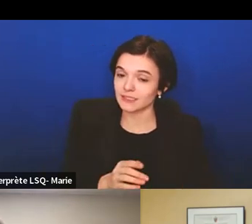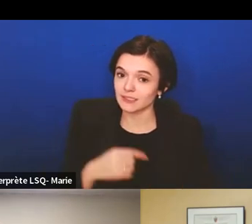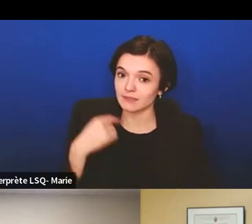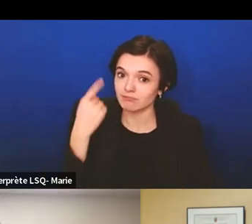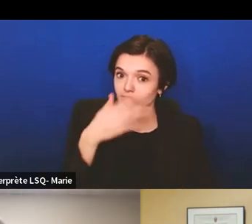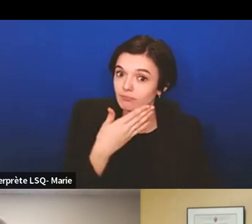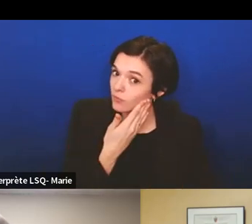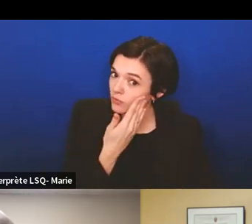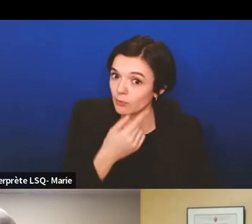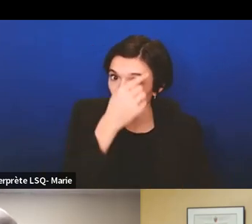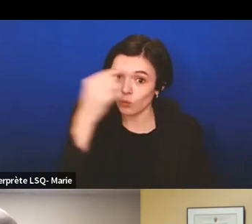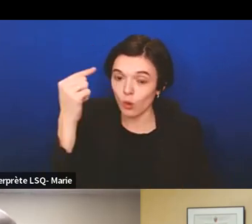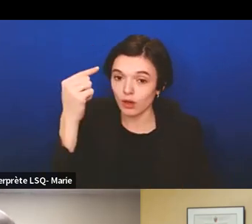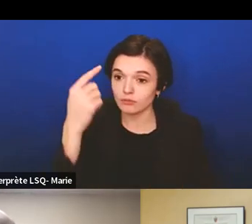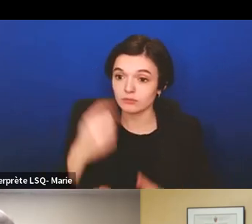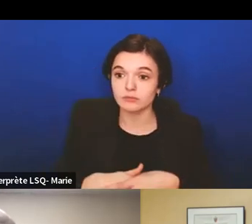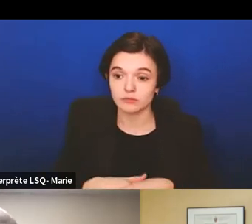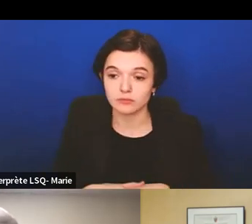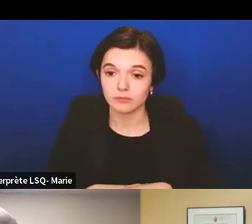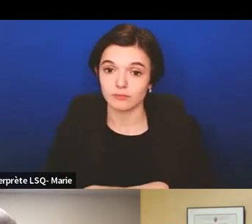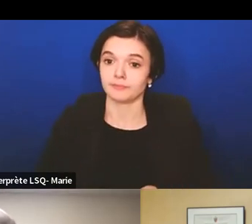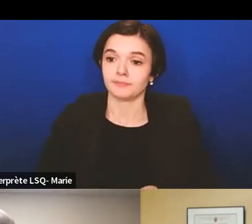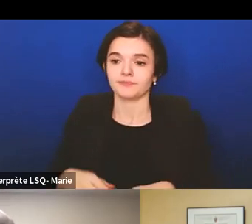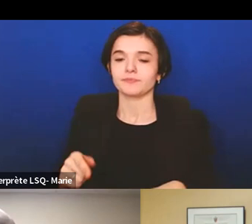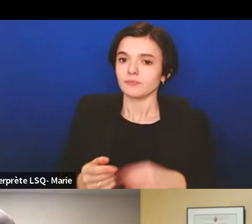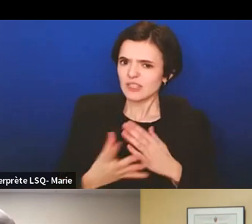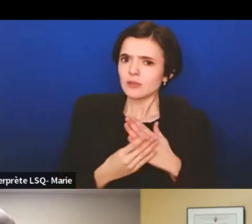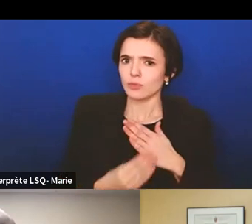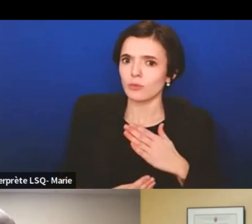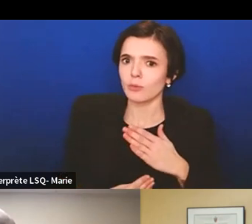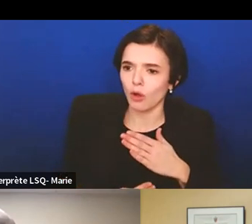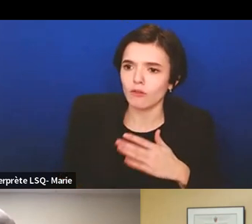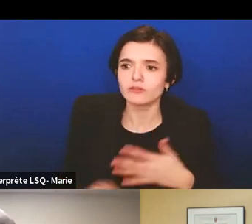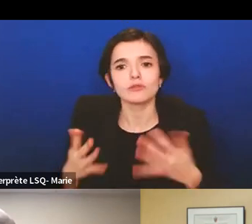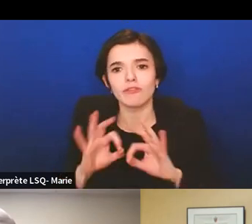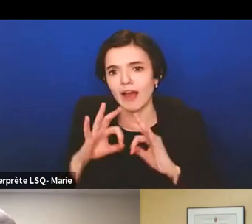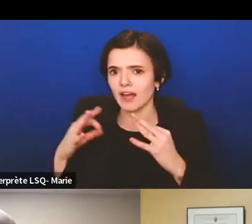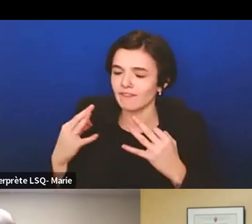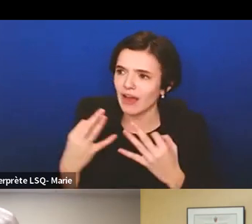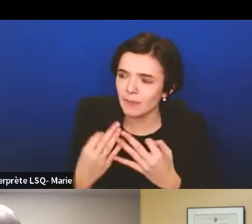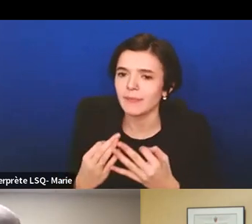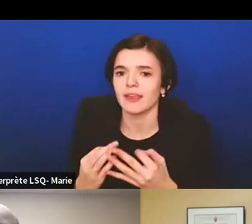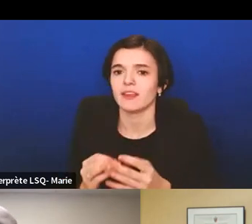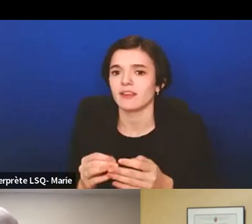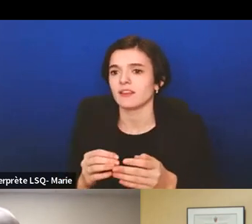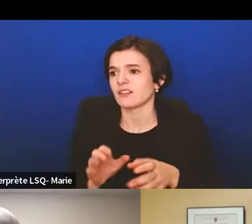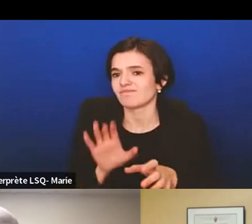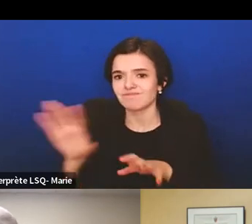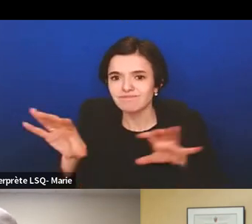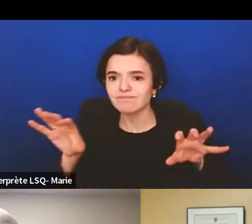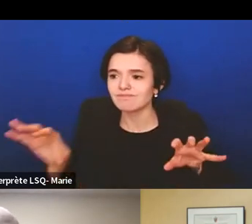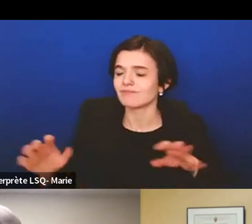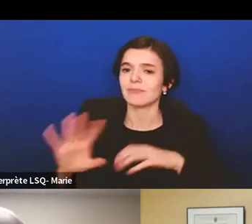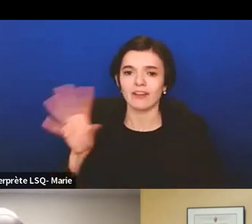très isolés, mais souvent, leur famille est dispersée entre l'Afrique, l'Europe, le Canada,